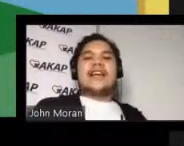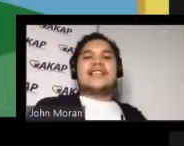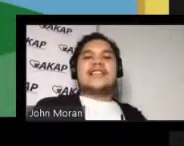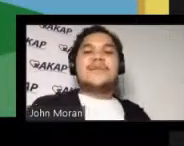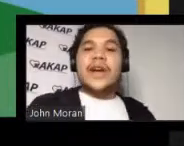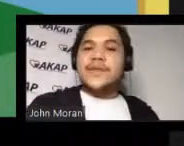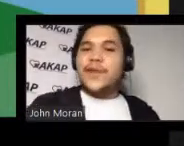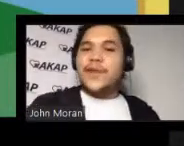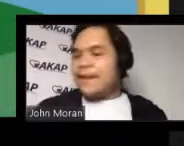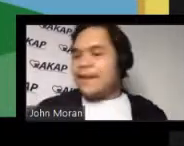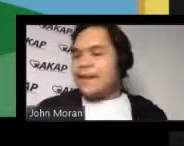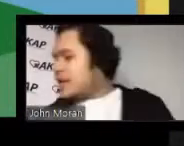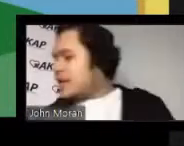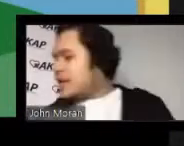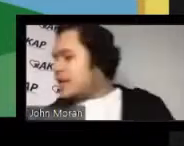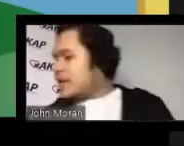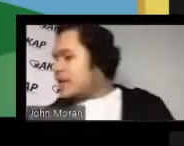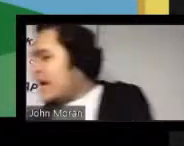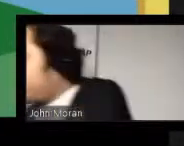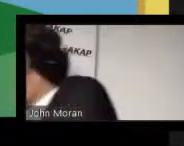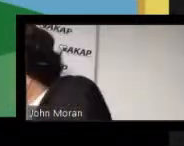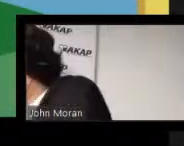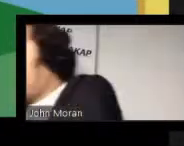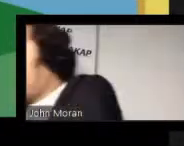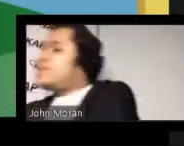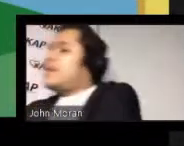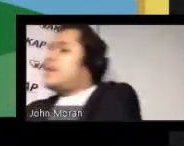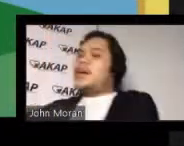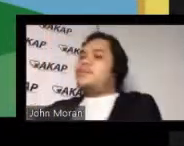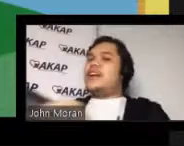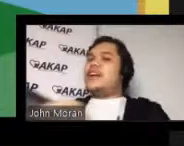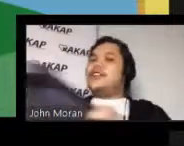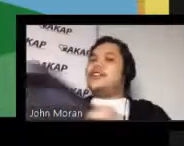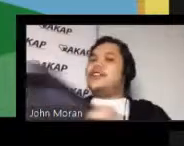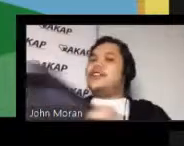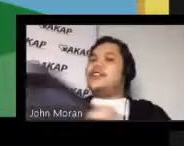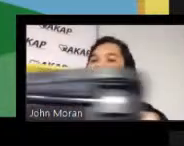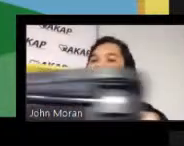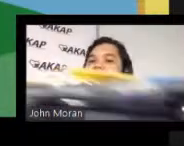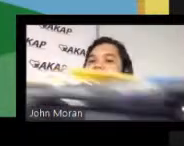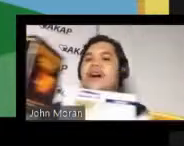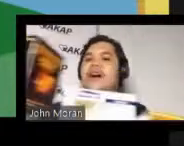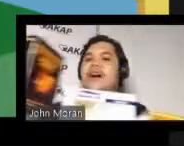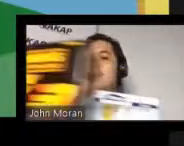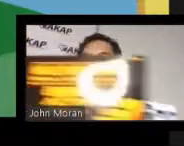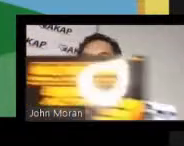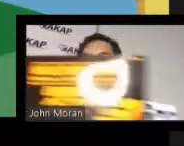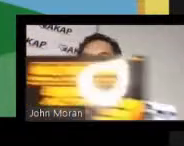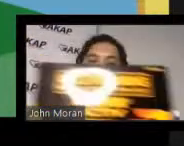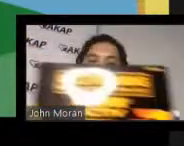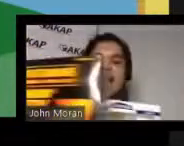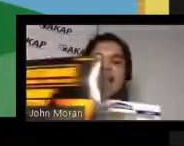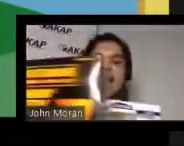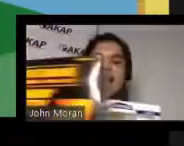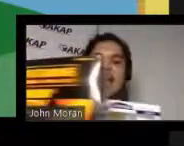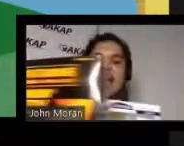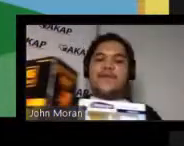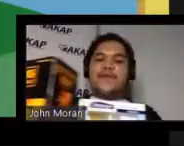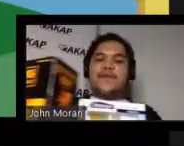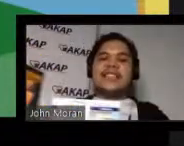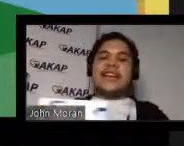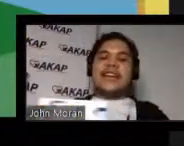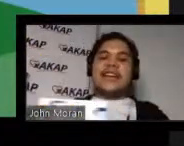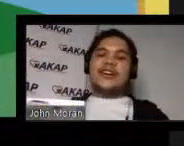Ating mga winners for this afternoon kaya na ito ang ating mga mahiwagang mga mula